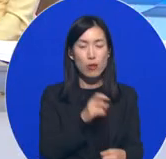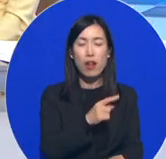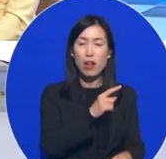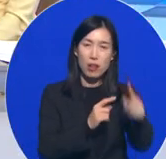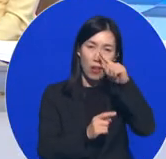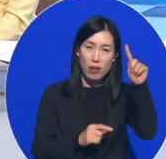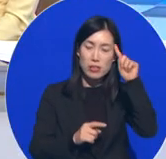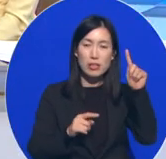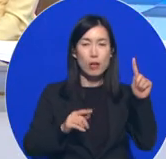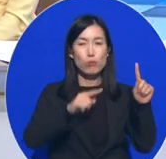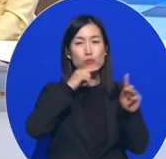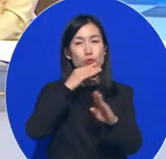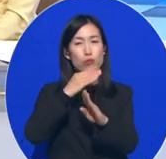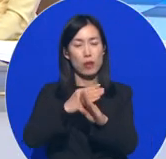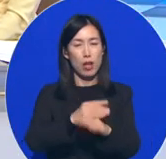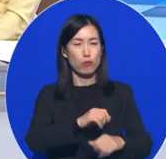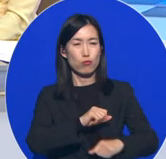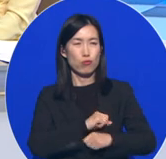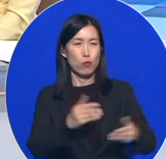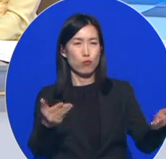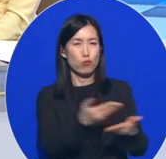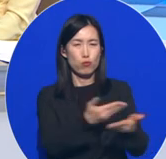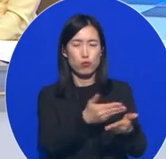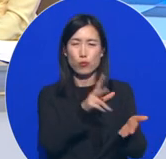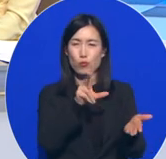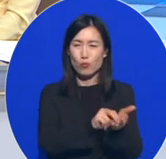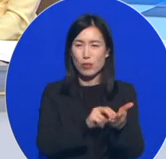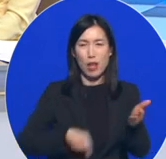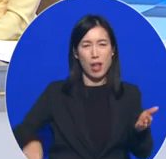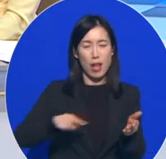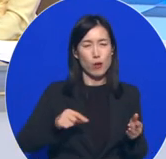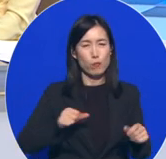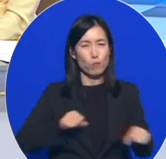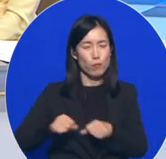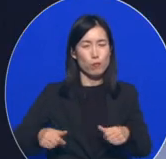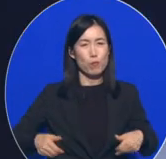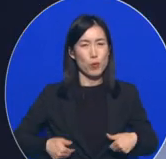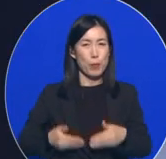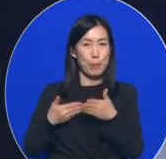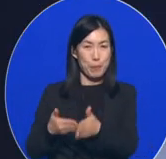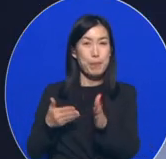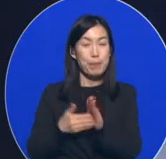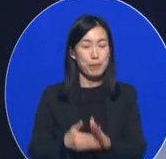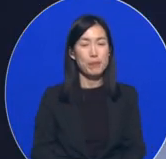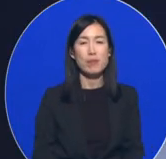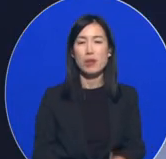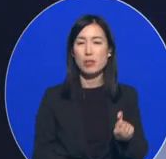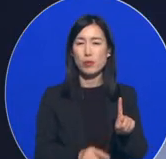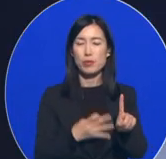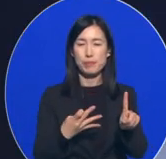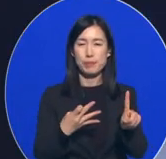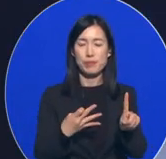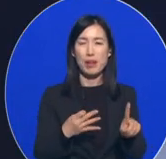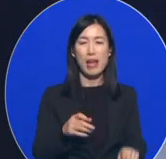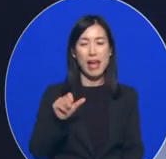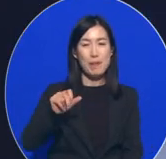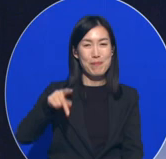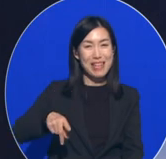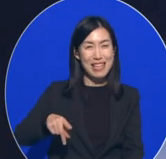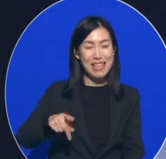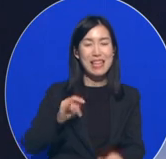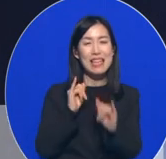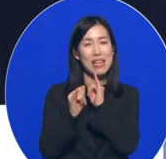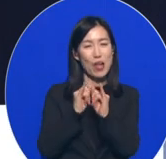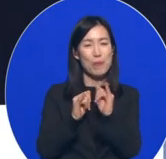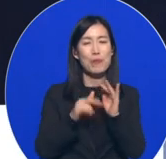북한의 군사 협력에 대한 대응도 촉구했다고네 윤 대통령은 지난 14일 보도된 ap 통신 인터뷰에서 북러